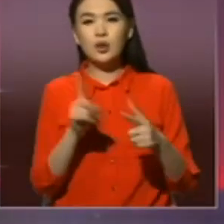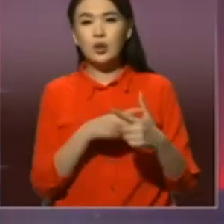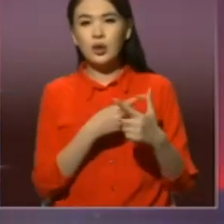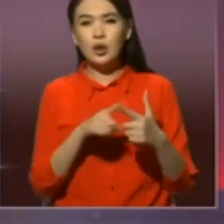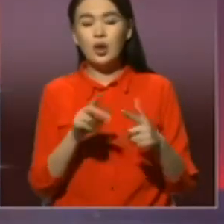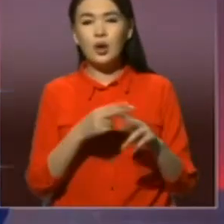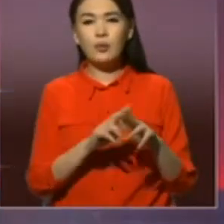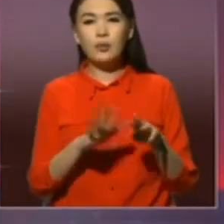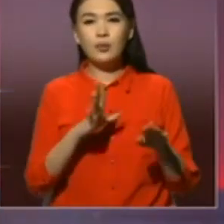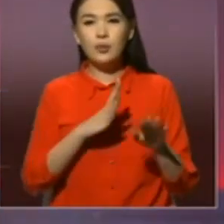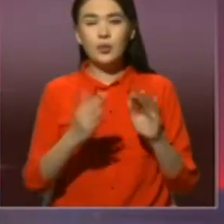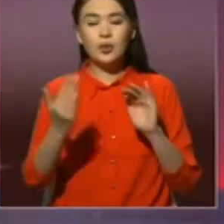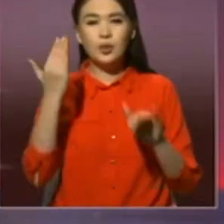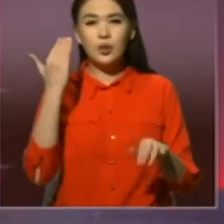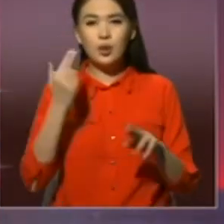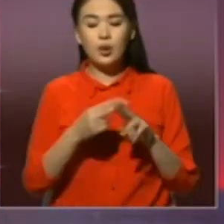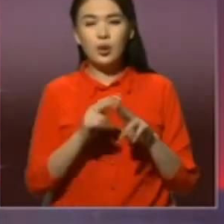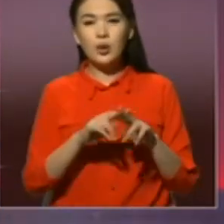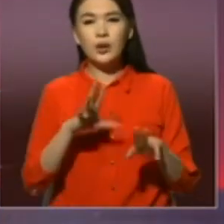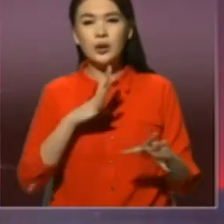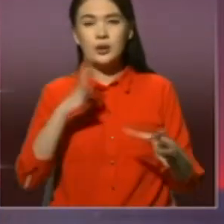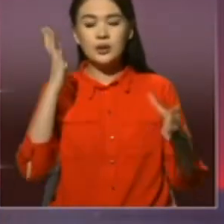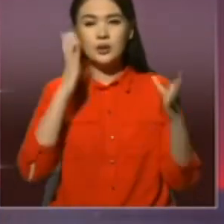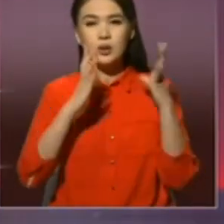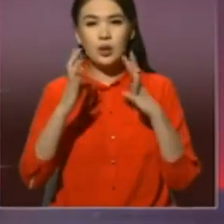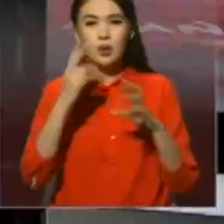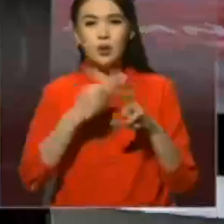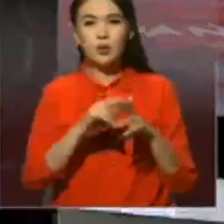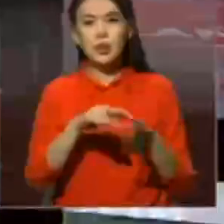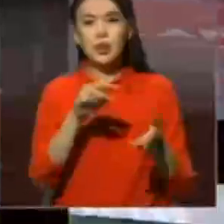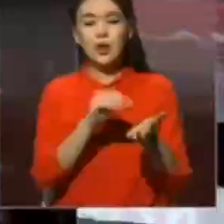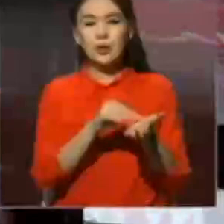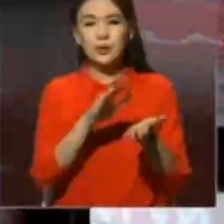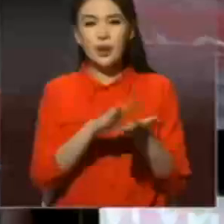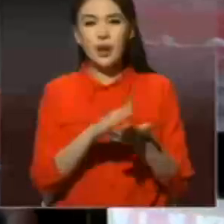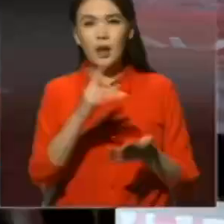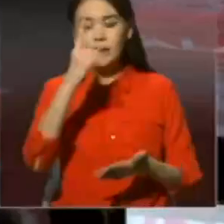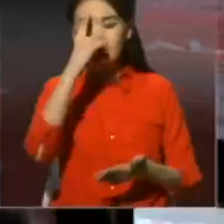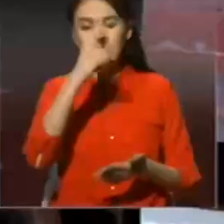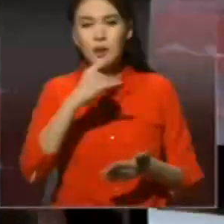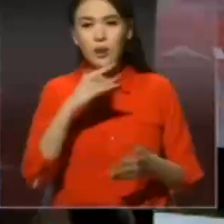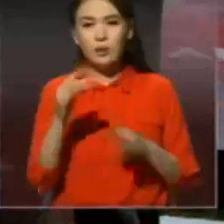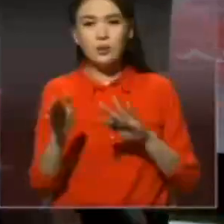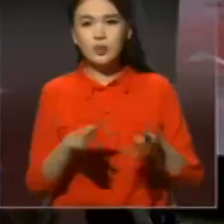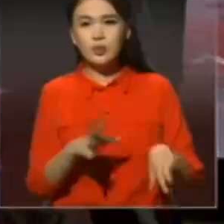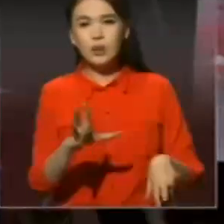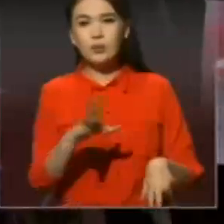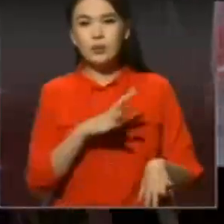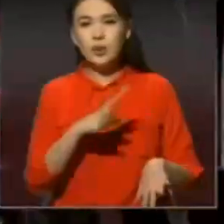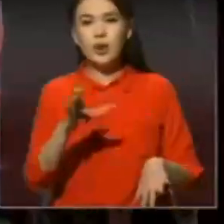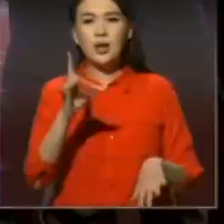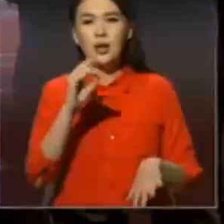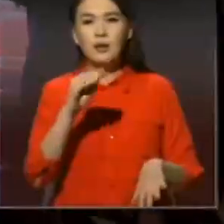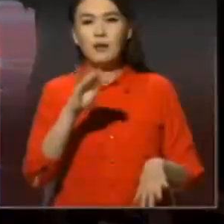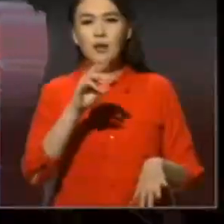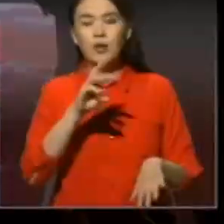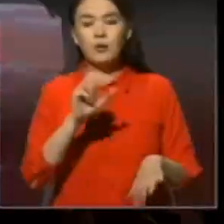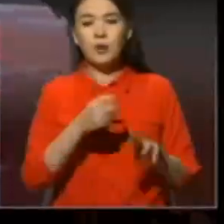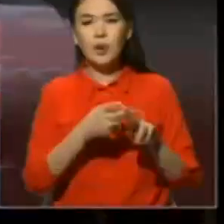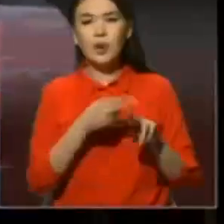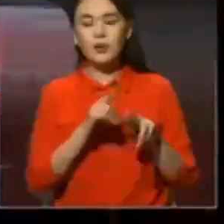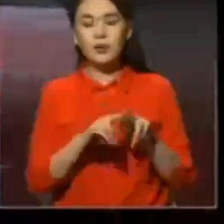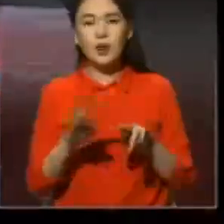бұрынғы қоғамдық келісім институт ретінде қалыптасқан ассамблея бүгін Қазақстанда өткізілетін саяси реформалардың жүзеге